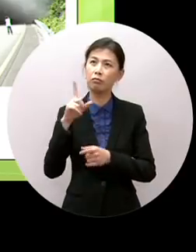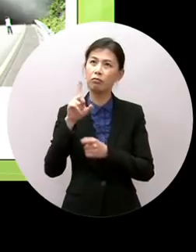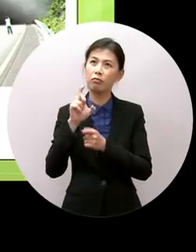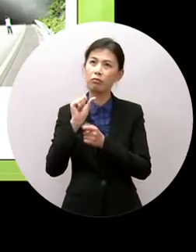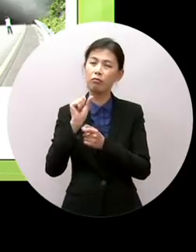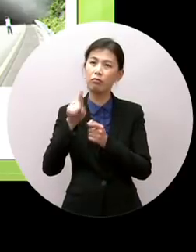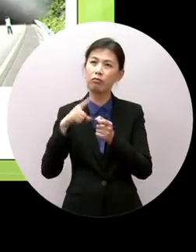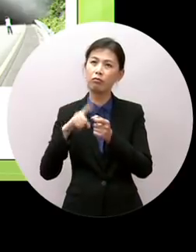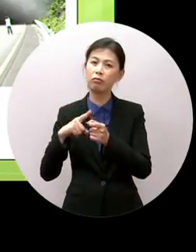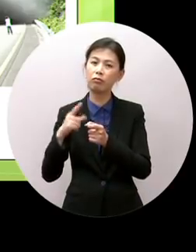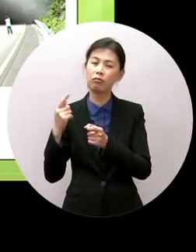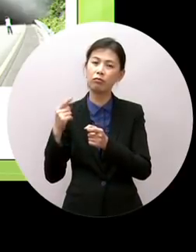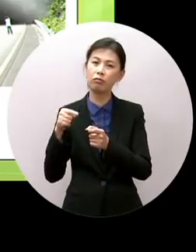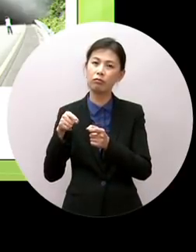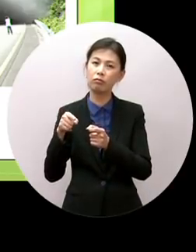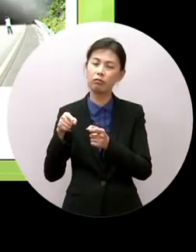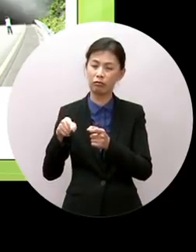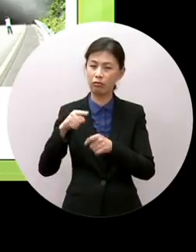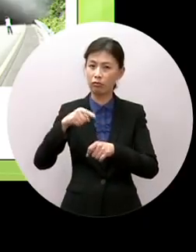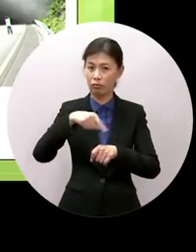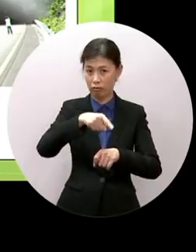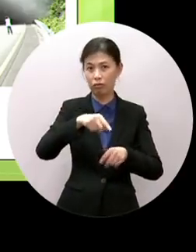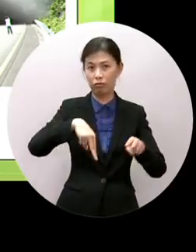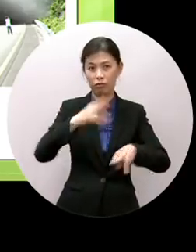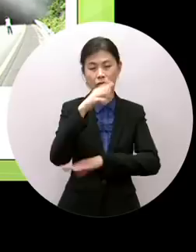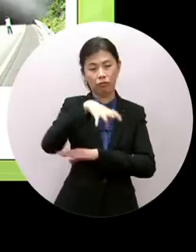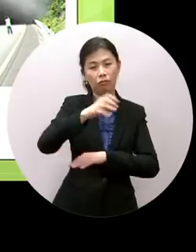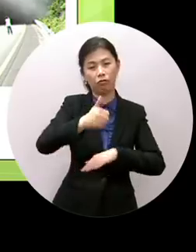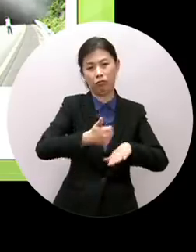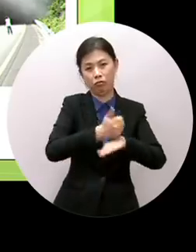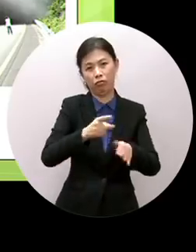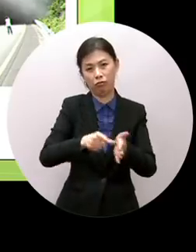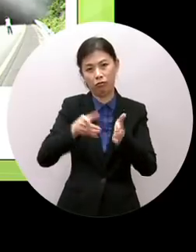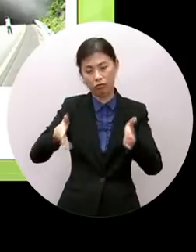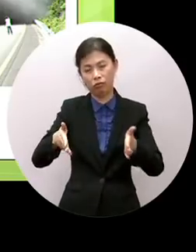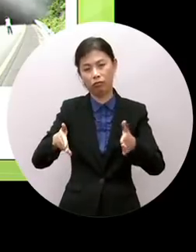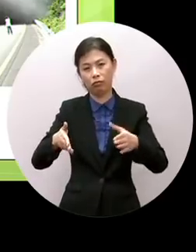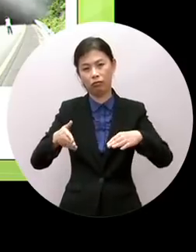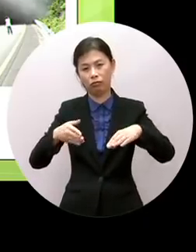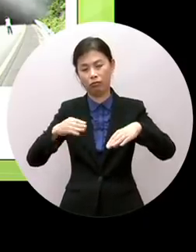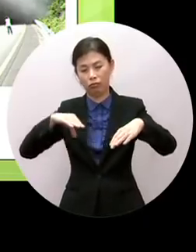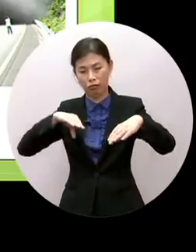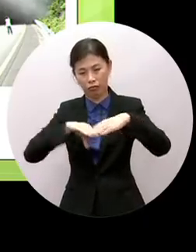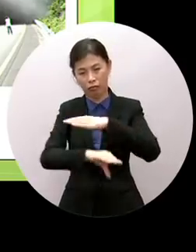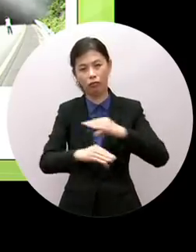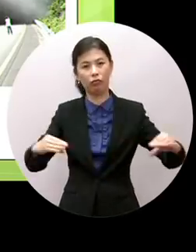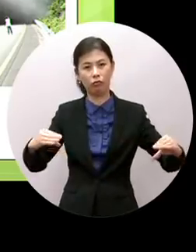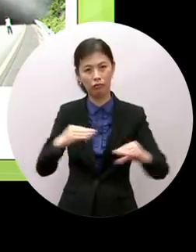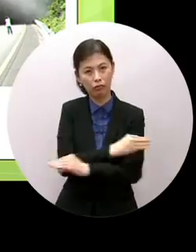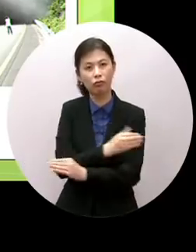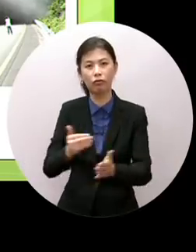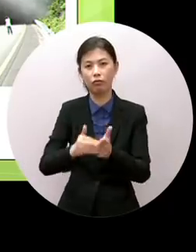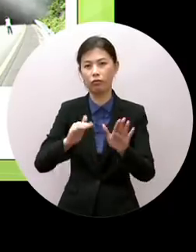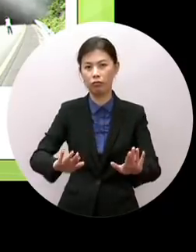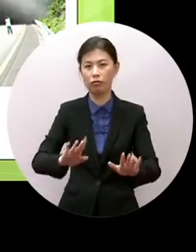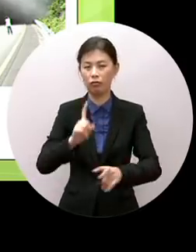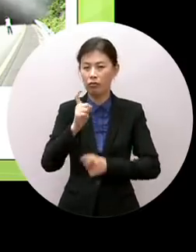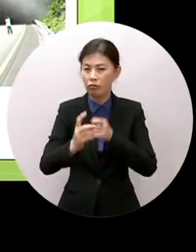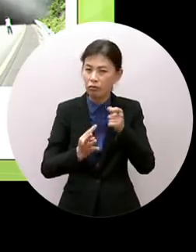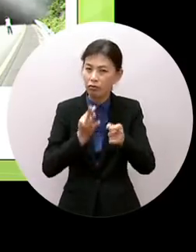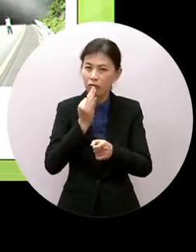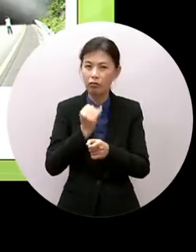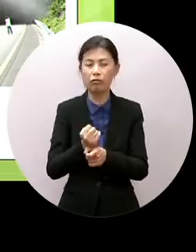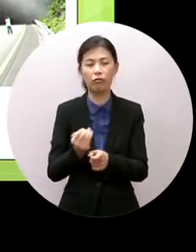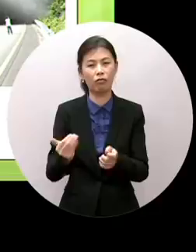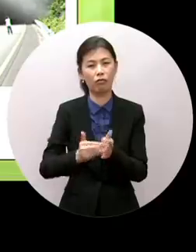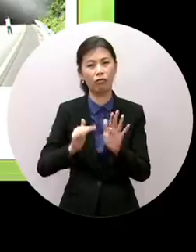是过去咱院长你咧做行政院长的时阵，通车的时阵，已经十几年啊，咱的消防设